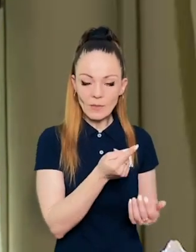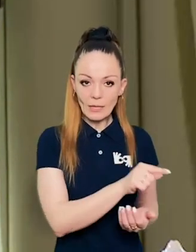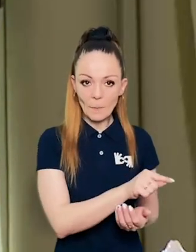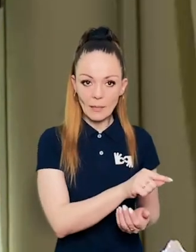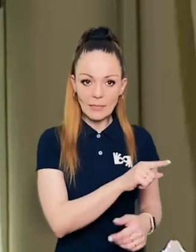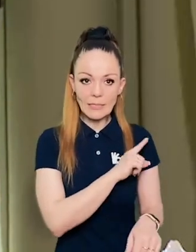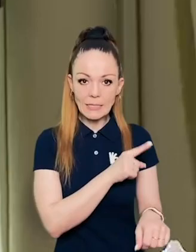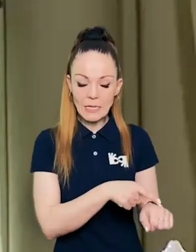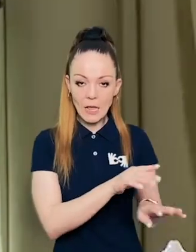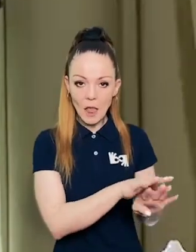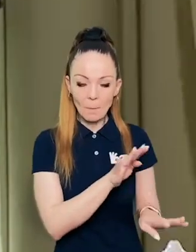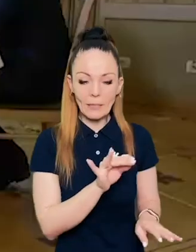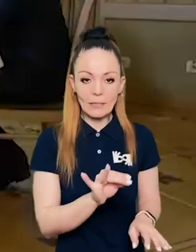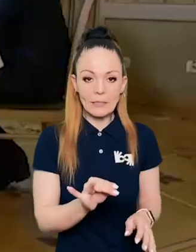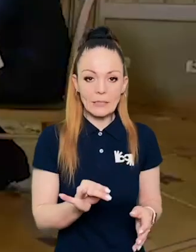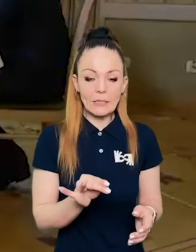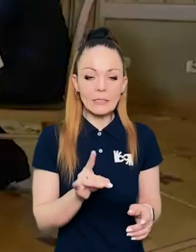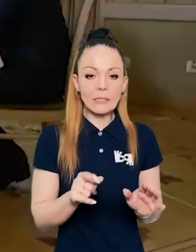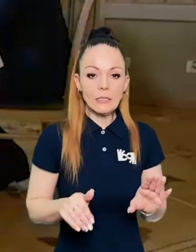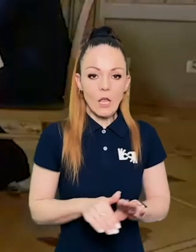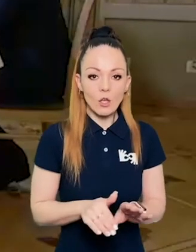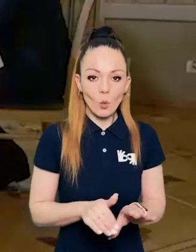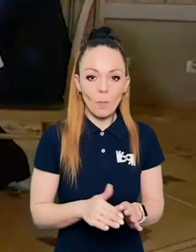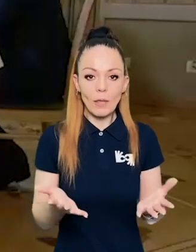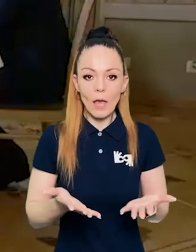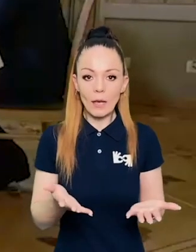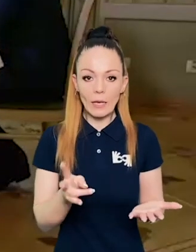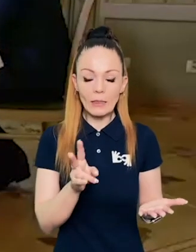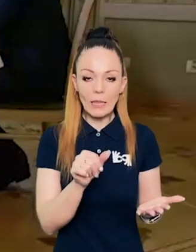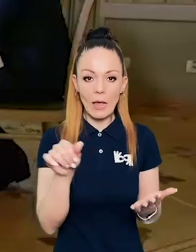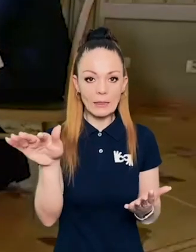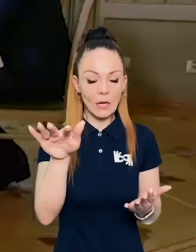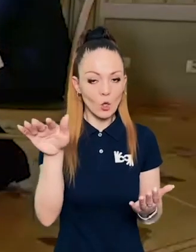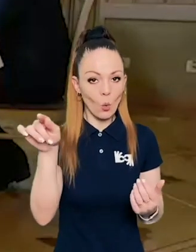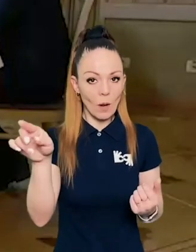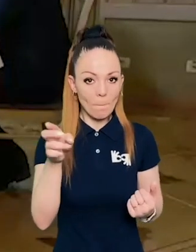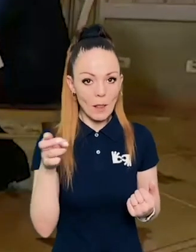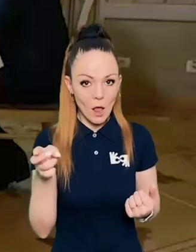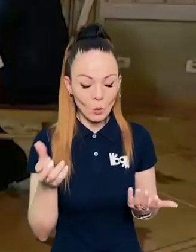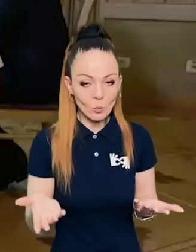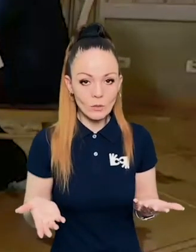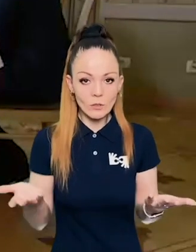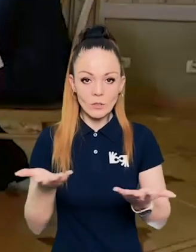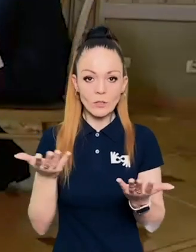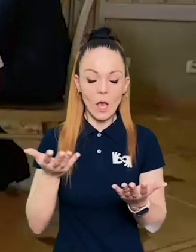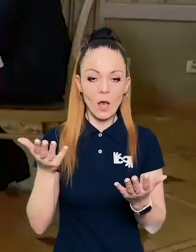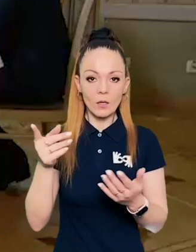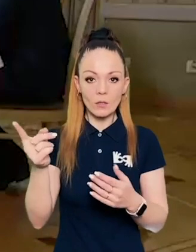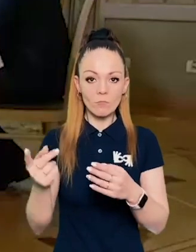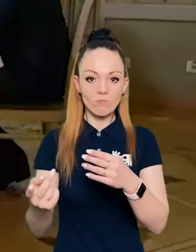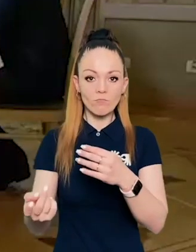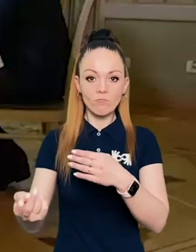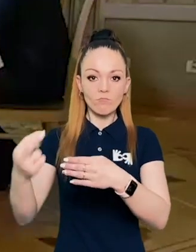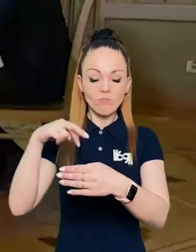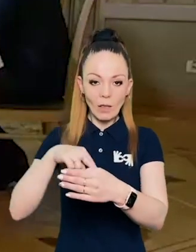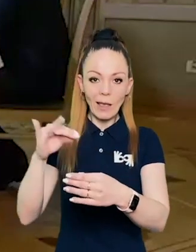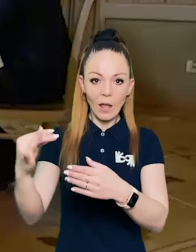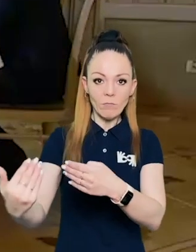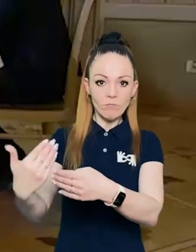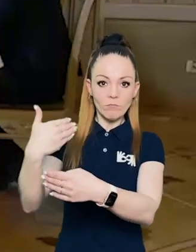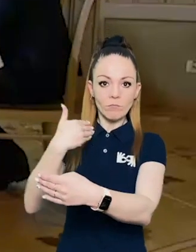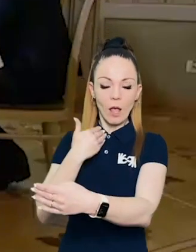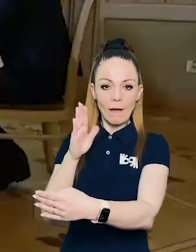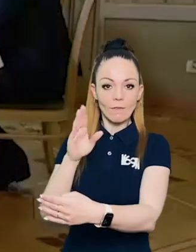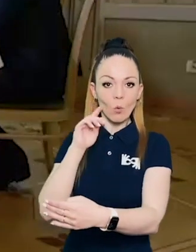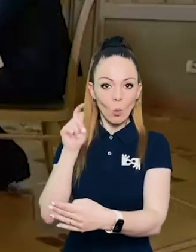з тими силами та засобами, які на території Білорусі, які переходять